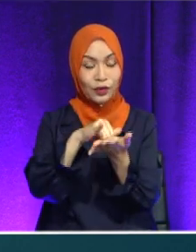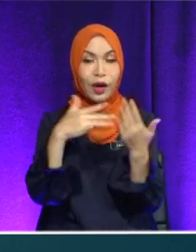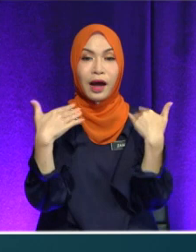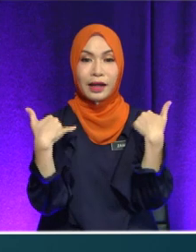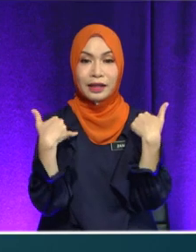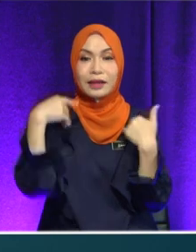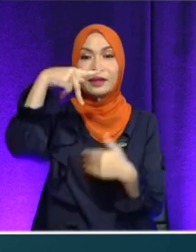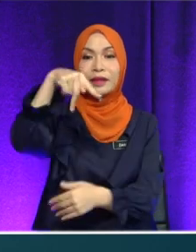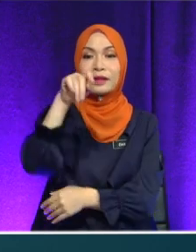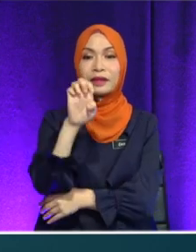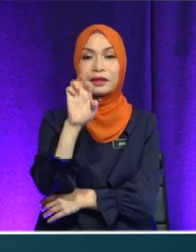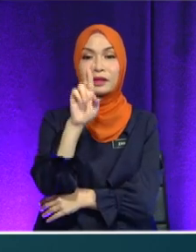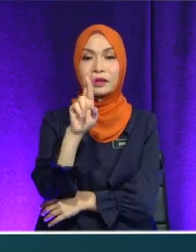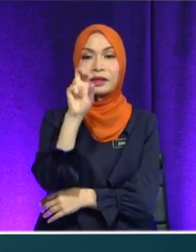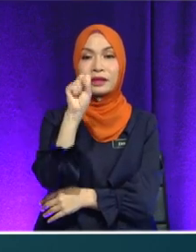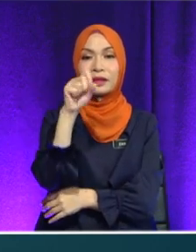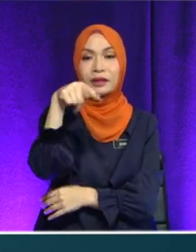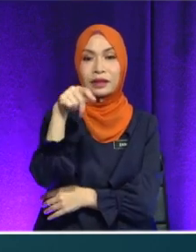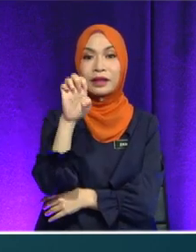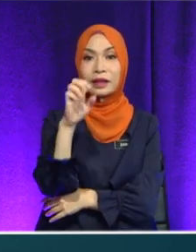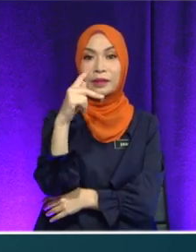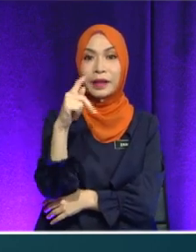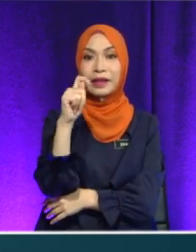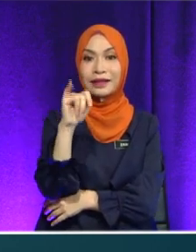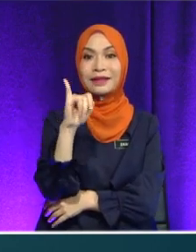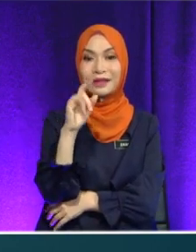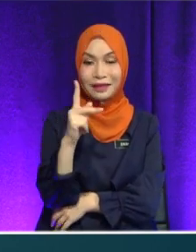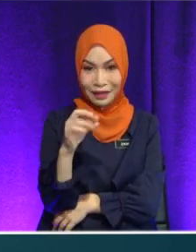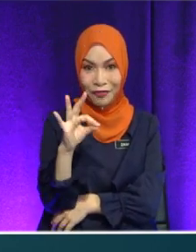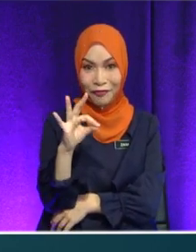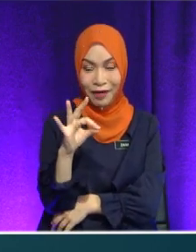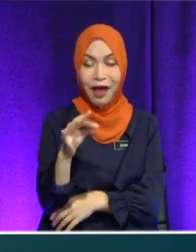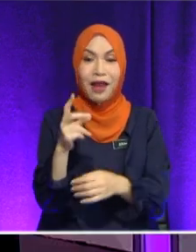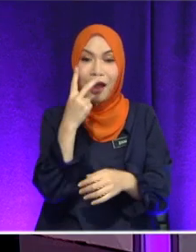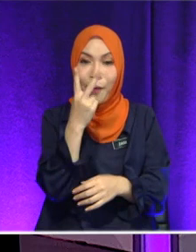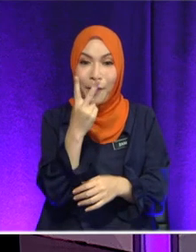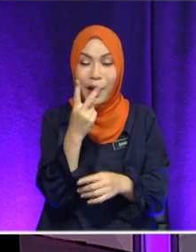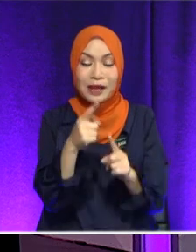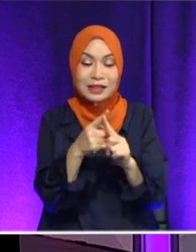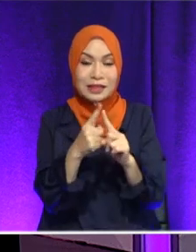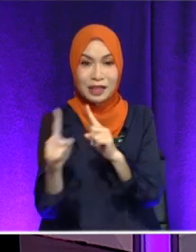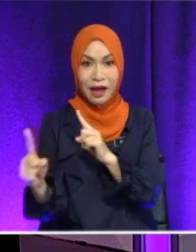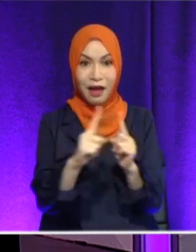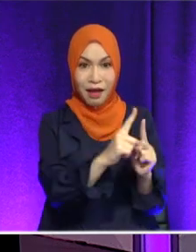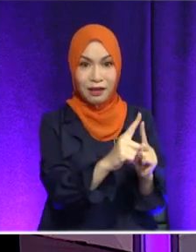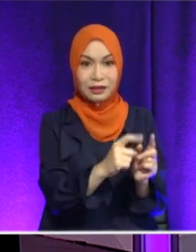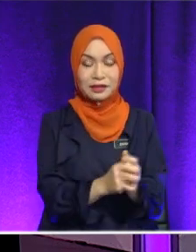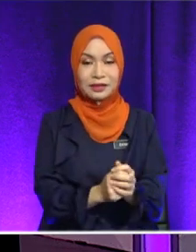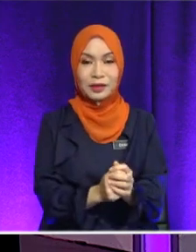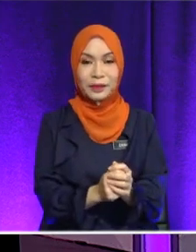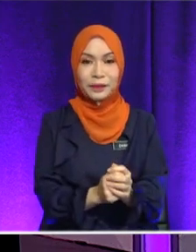Oke dalam penghasilan kaya pelitnya mengubah bentuk sebenarnya bentuk geometri Oke contohnya kalau kita mencontohnya